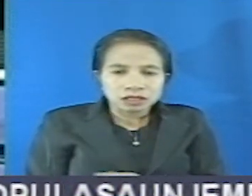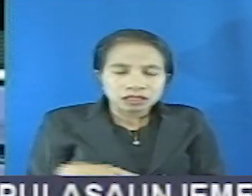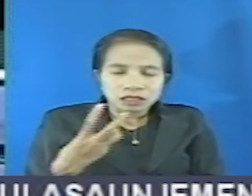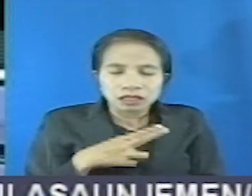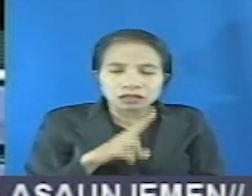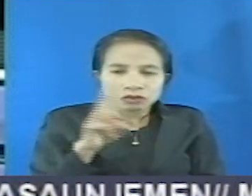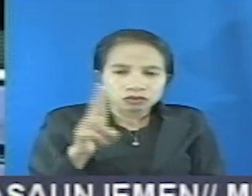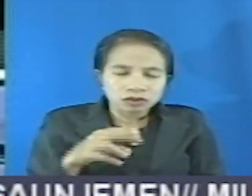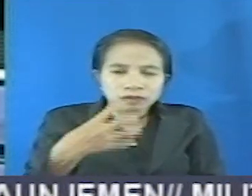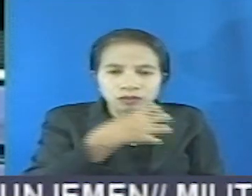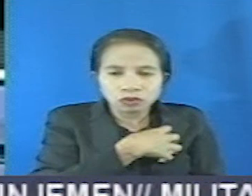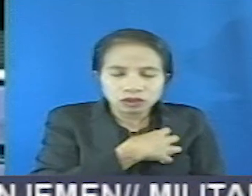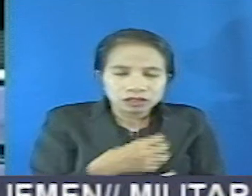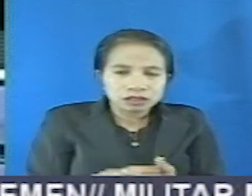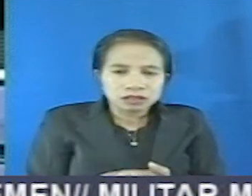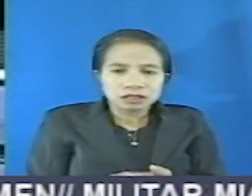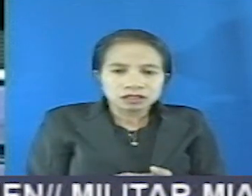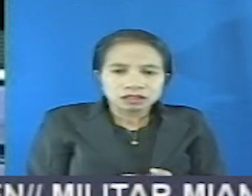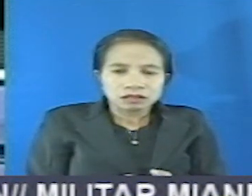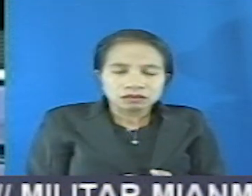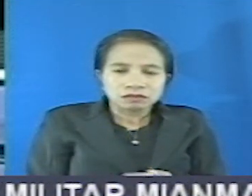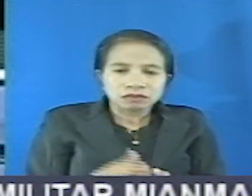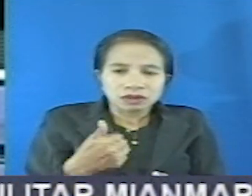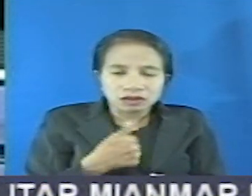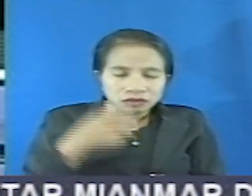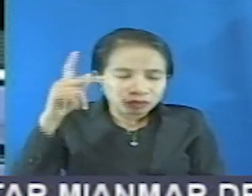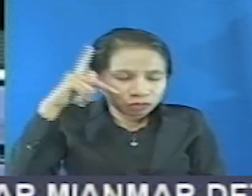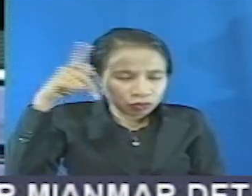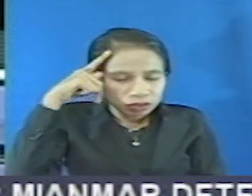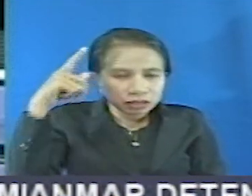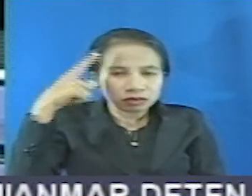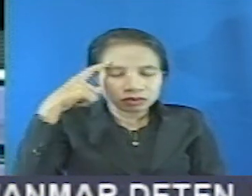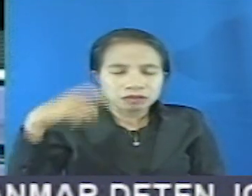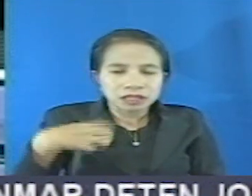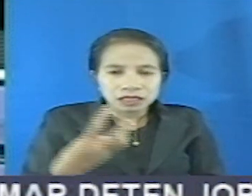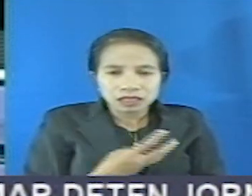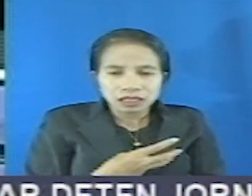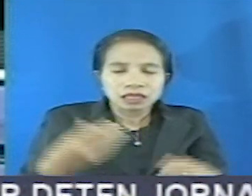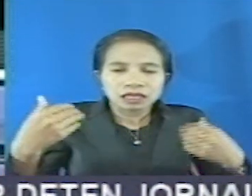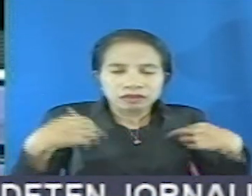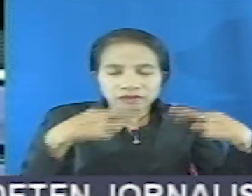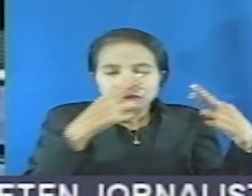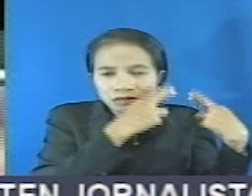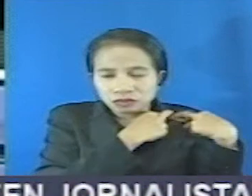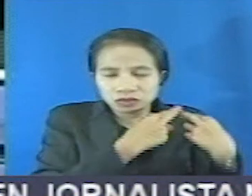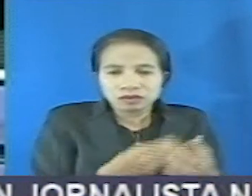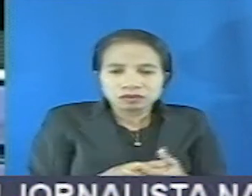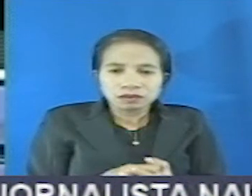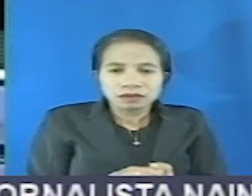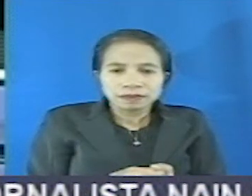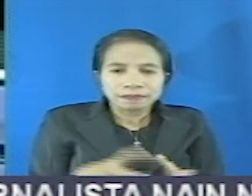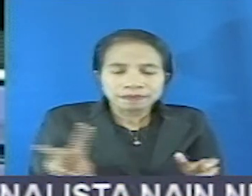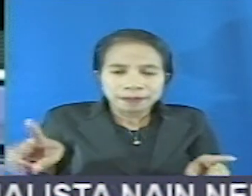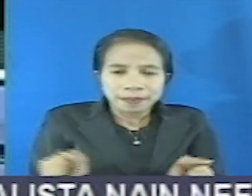ona ba polisi uzo ona polisi ba interese sira politik tamba det ita iha kompetensi ihal poder hanesan